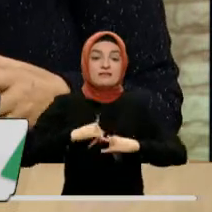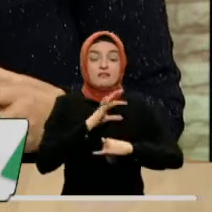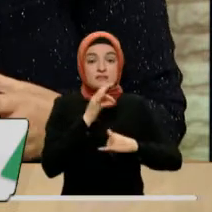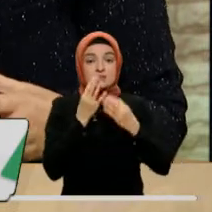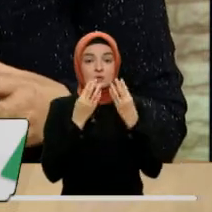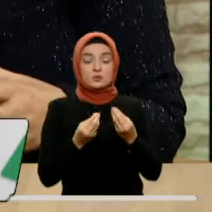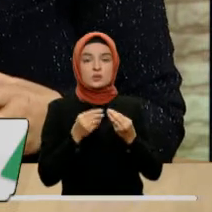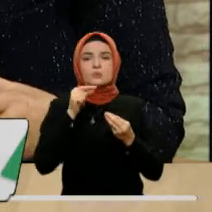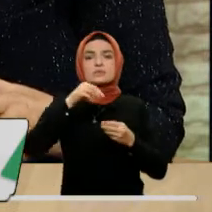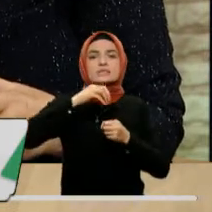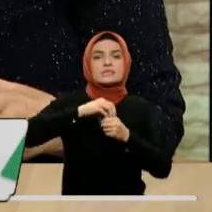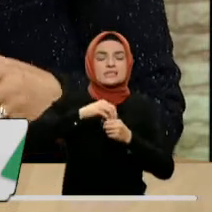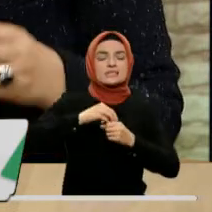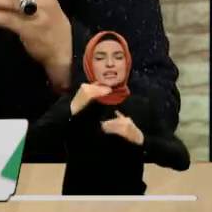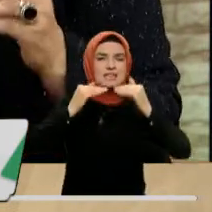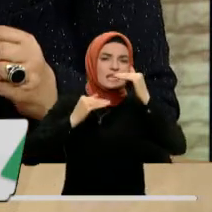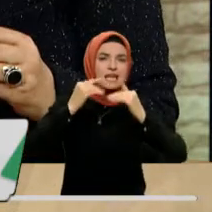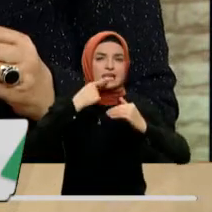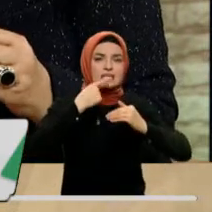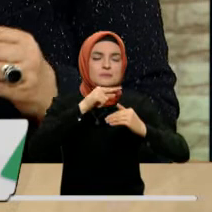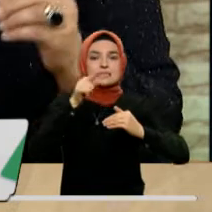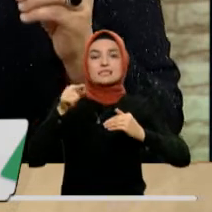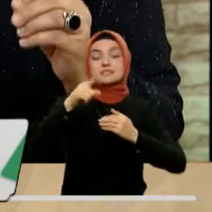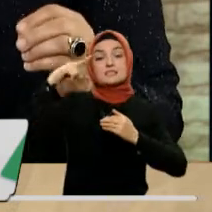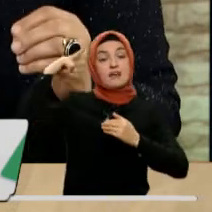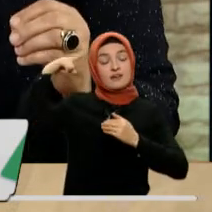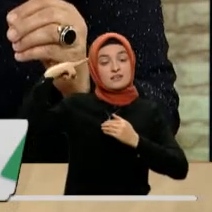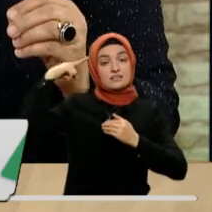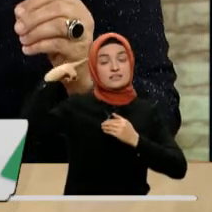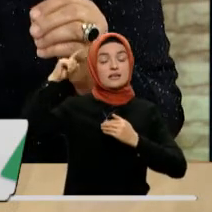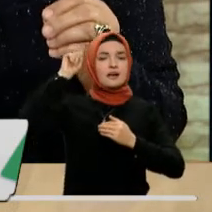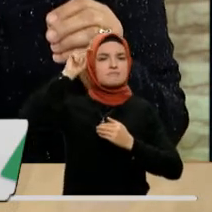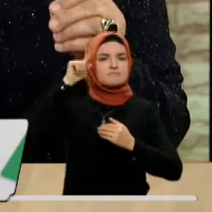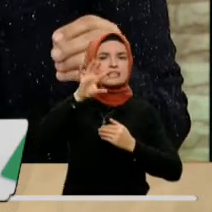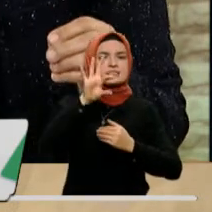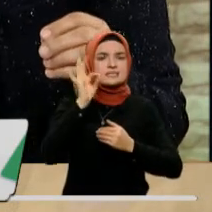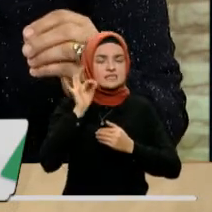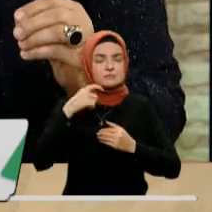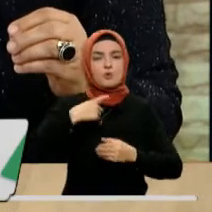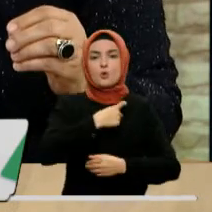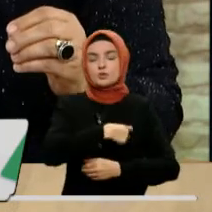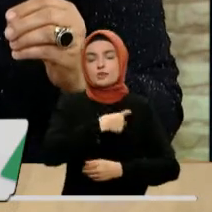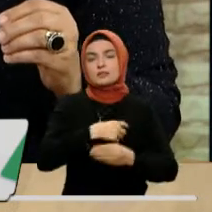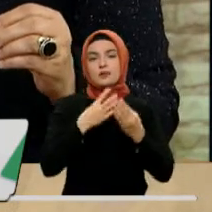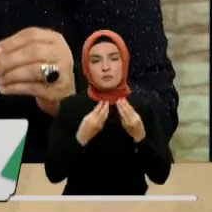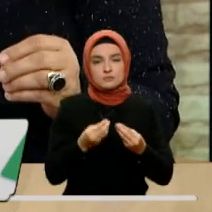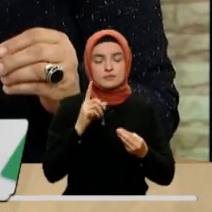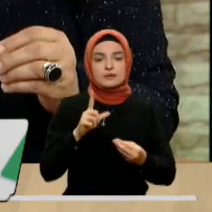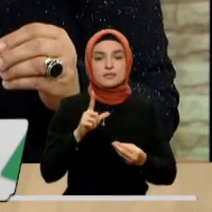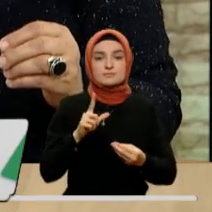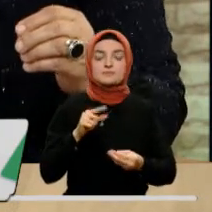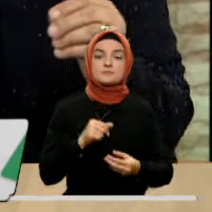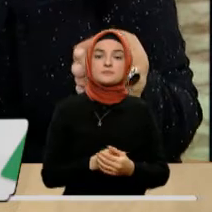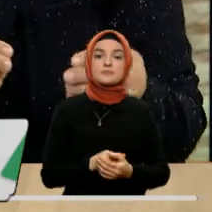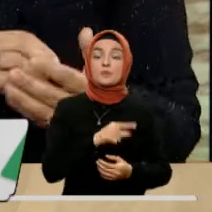yüzden ilk önce denge dediğiniz şey sizin aklınızdaki seçim özellikleri, o işi anlama, onunla ilgili kriterlerinizin